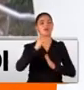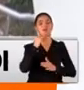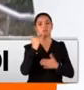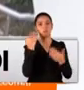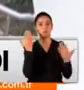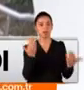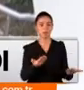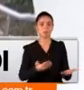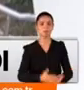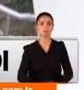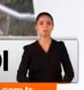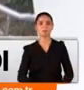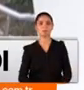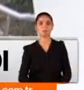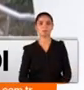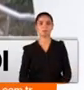olamadı.